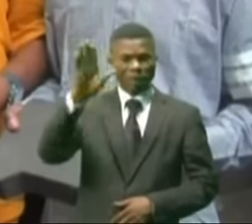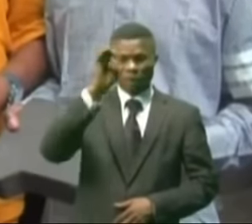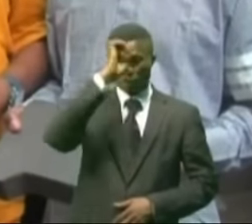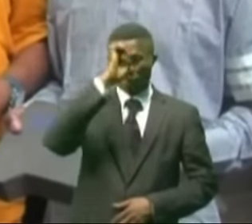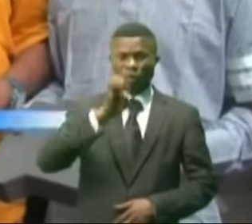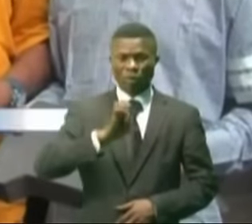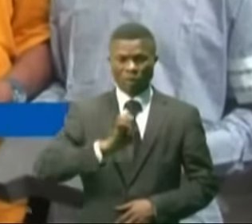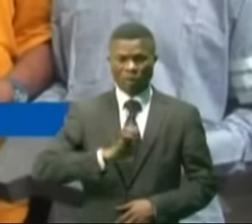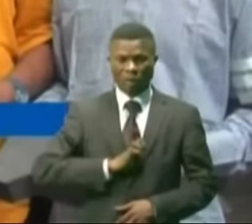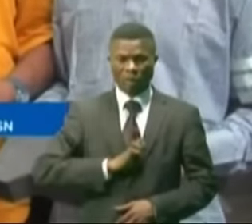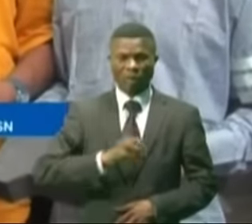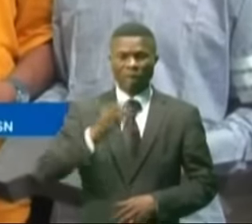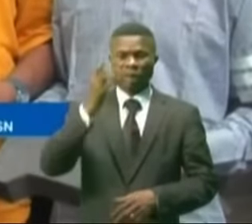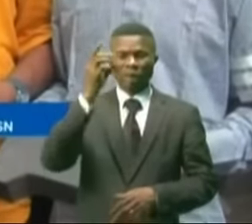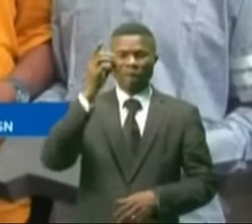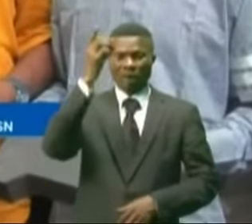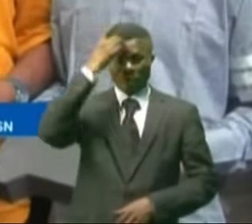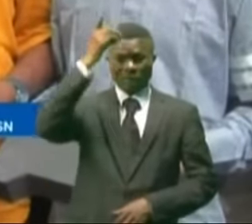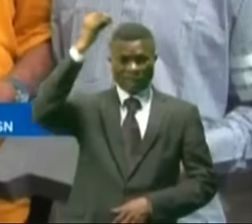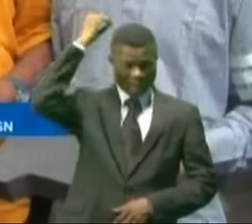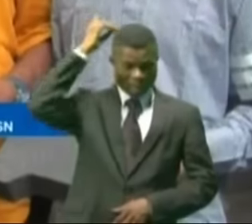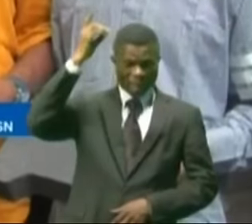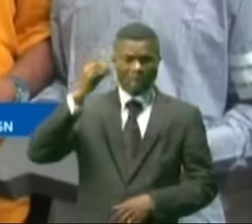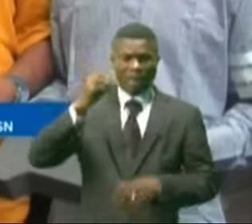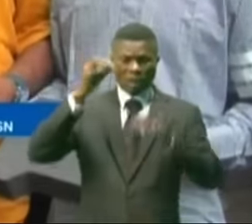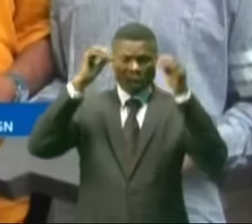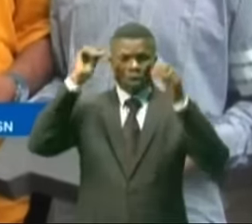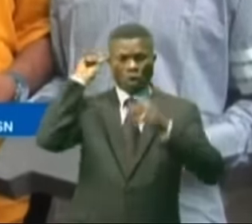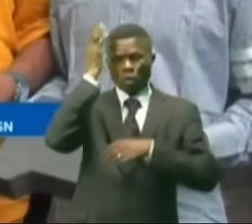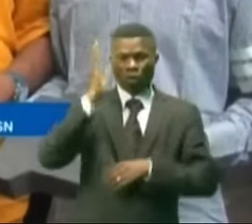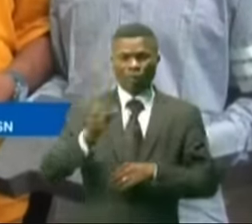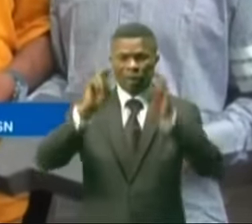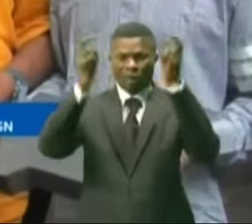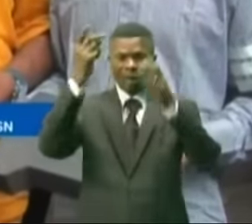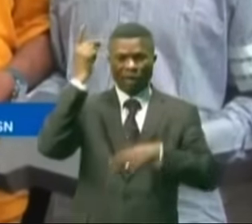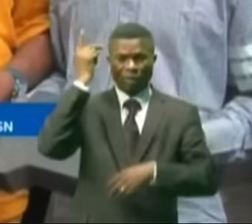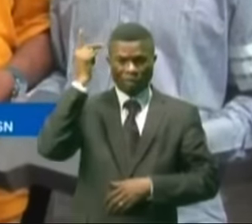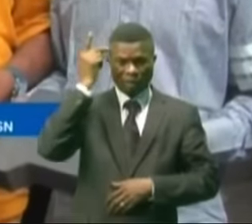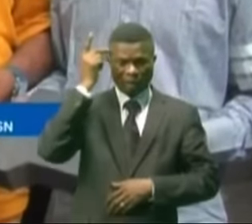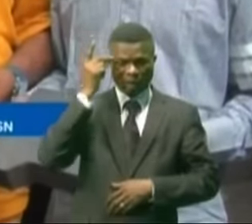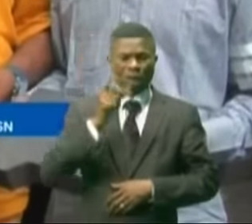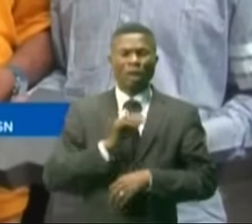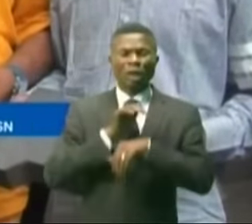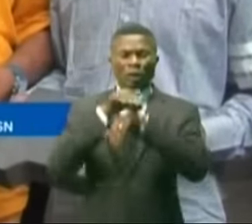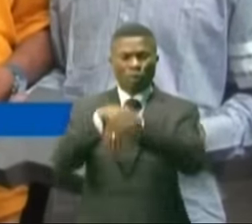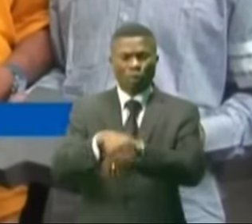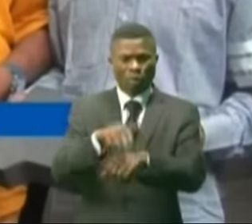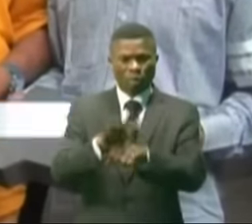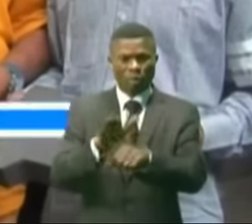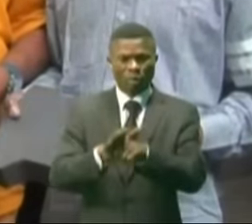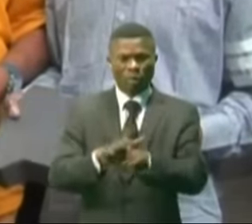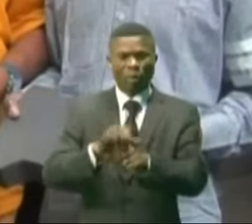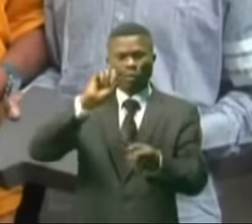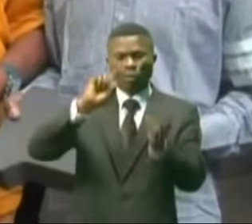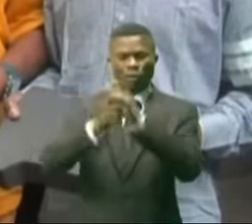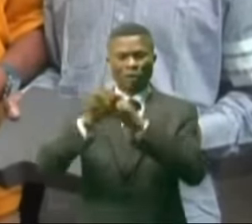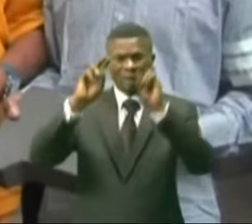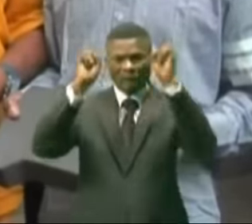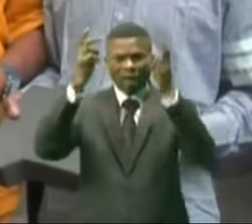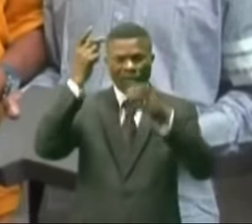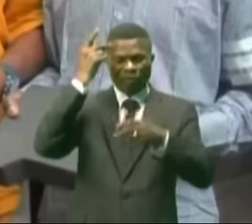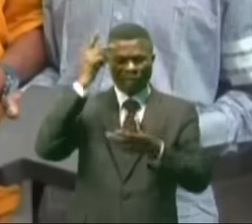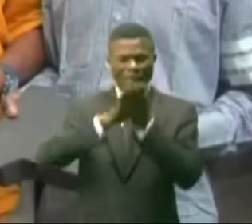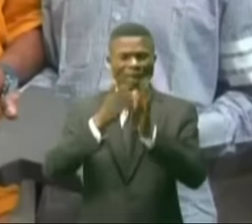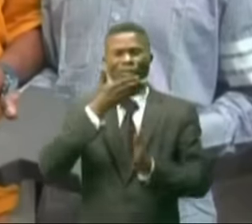Excellence Daniel Bumba, le gouverneur de la ville de Kinshasa, de porter sa main plus haut pour revêtir la ville de Kinshasa, sa plus